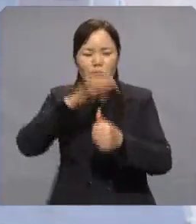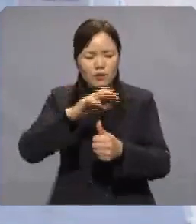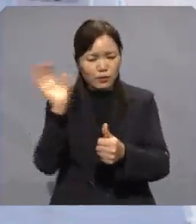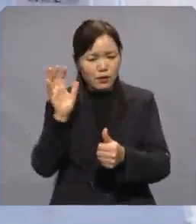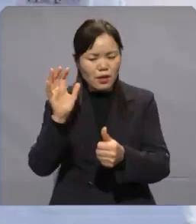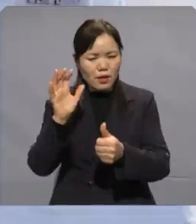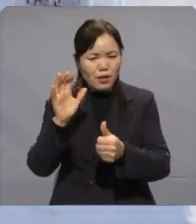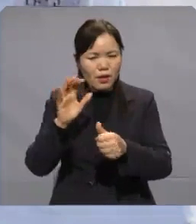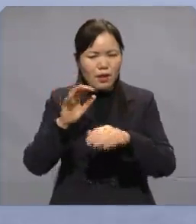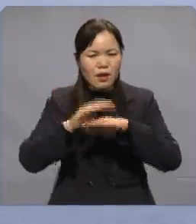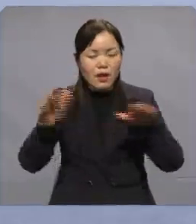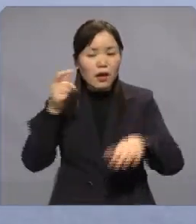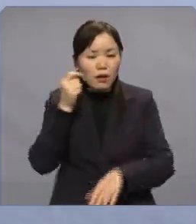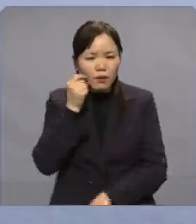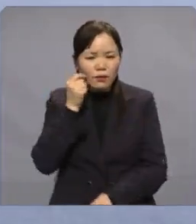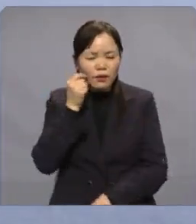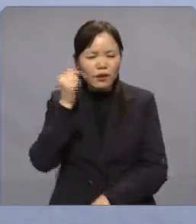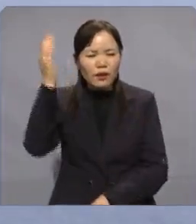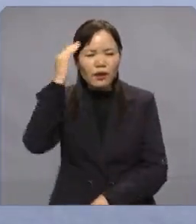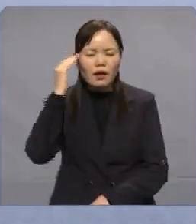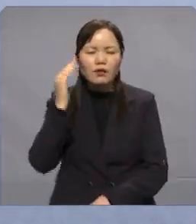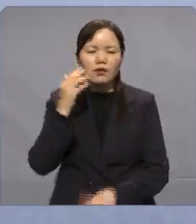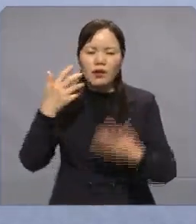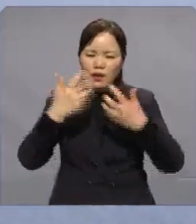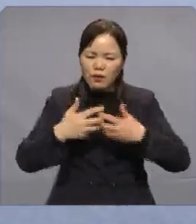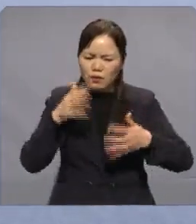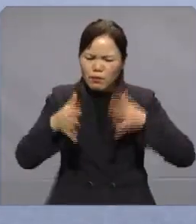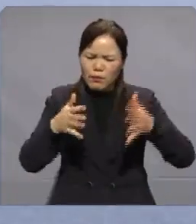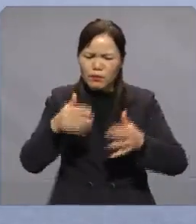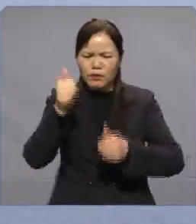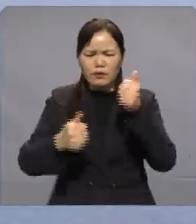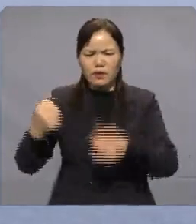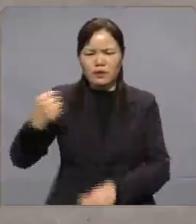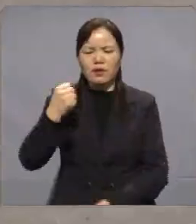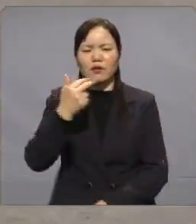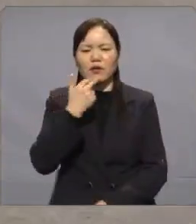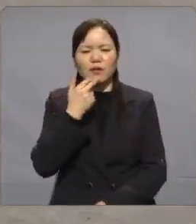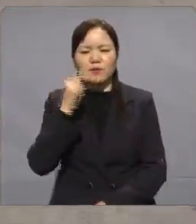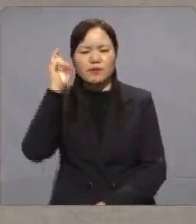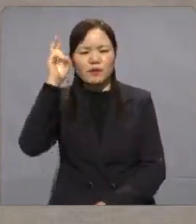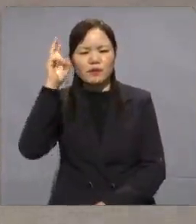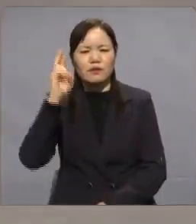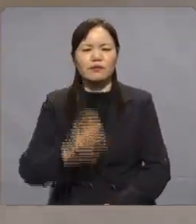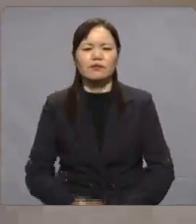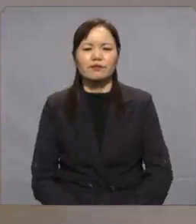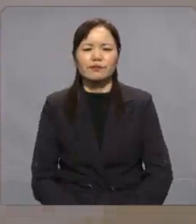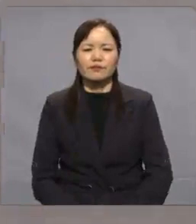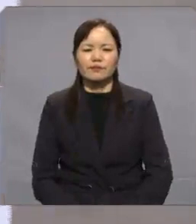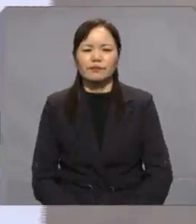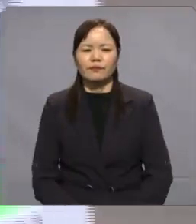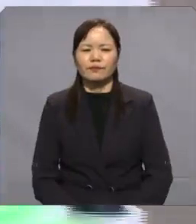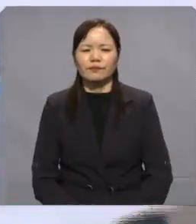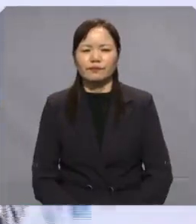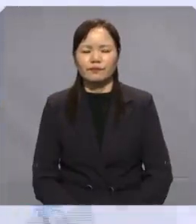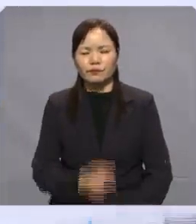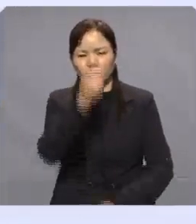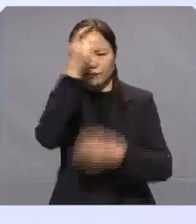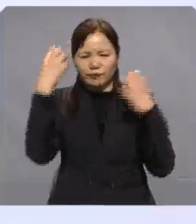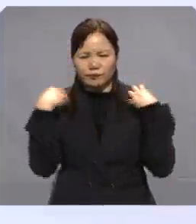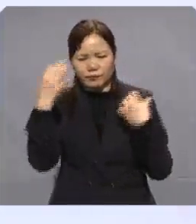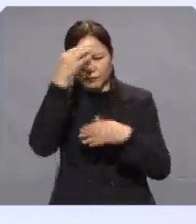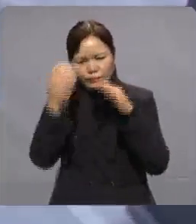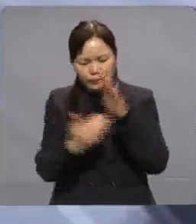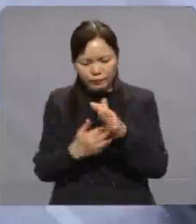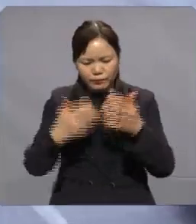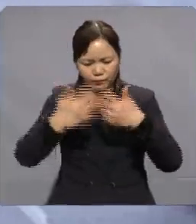풀지 못한다면 우리 로봇은 경쟁력을 가질 수 없을 것이라는 게 대체적인 관측입니다. 정부는 첨단